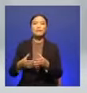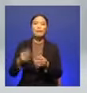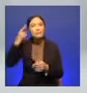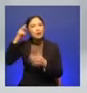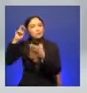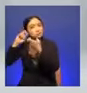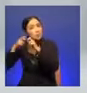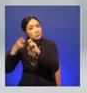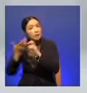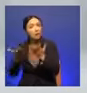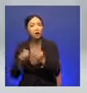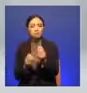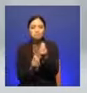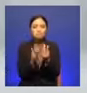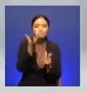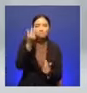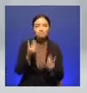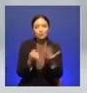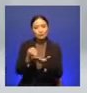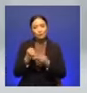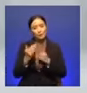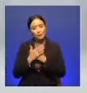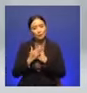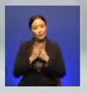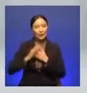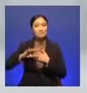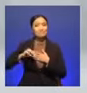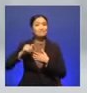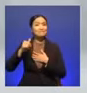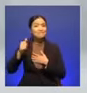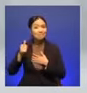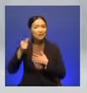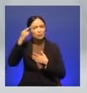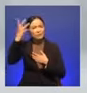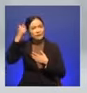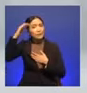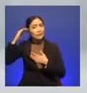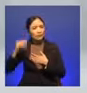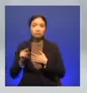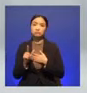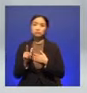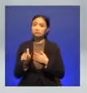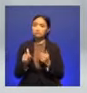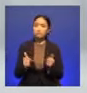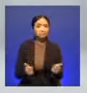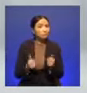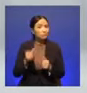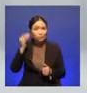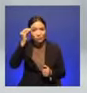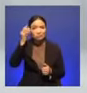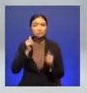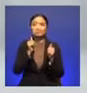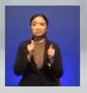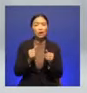ออทิสติกนะคะการใช้สวนบำบัดหรือการใช้วิถีธรรมชาติเนี่ยล้วนแต่เป็น ภูมิปัญญาแล้วก็เป็นวิถี